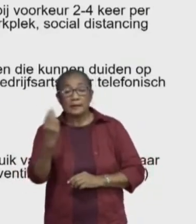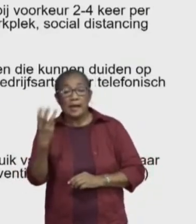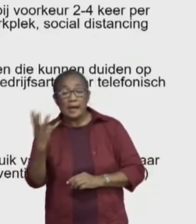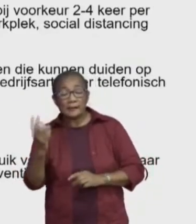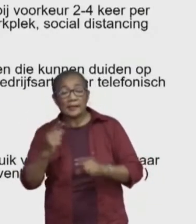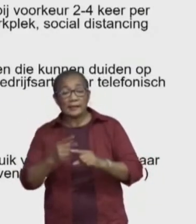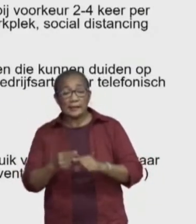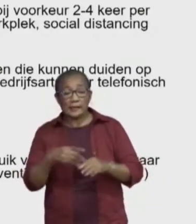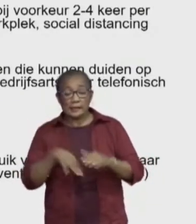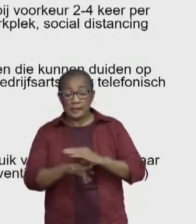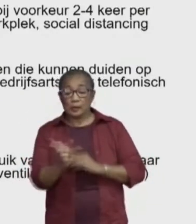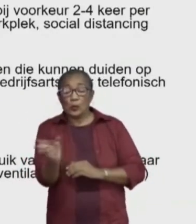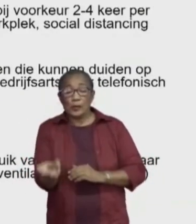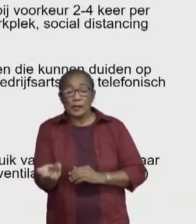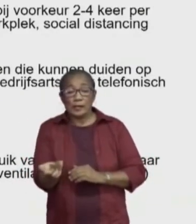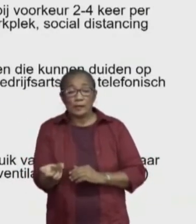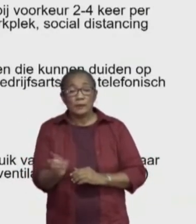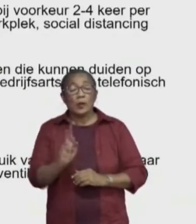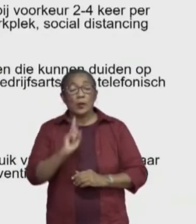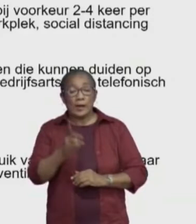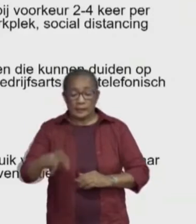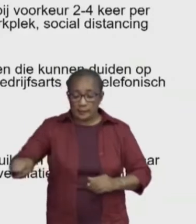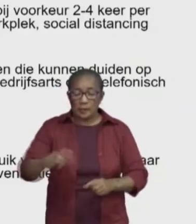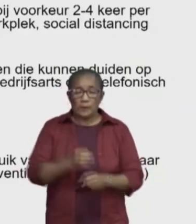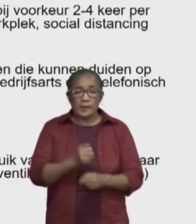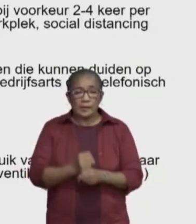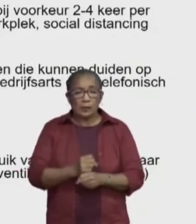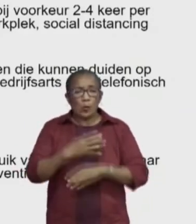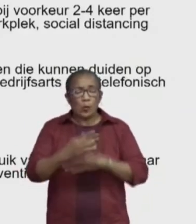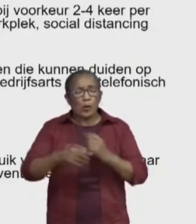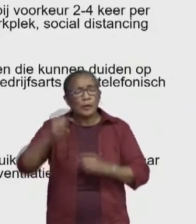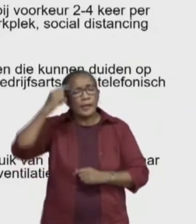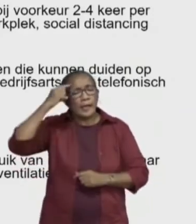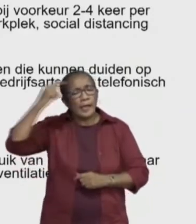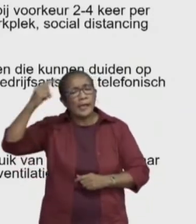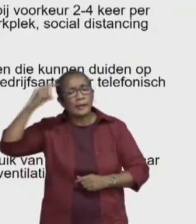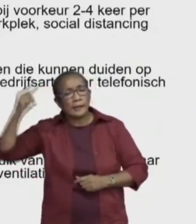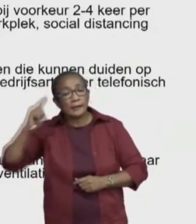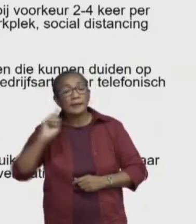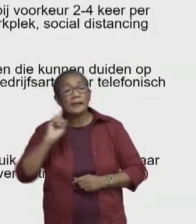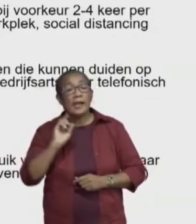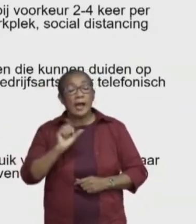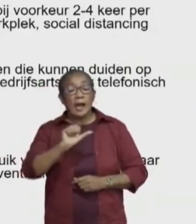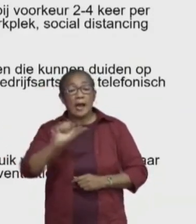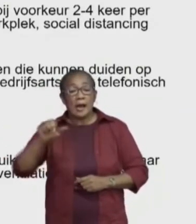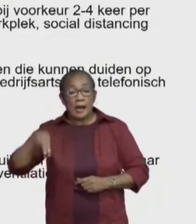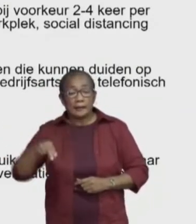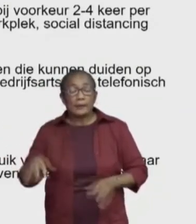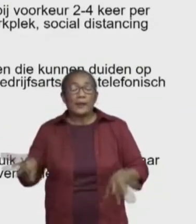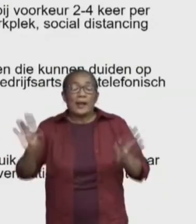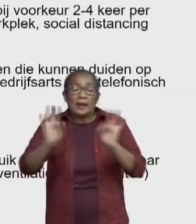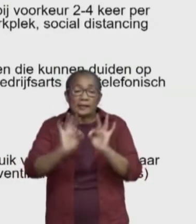week. Waarin de medewerkers worden herinnerd aan de